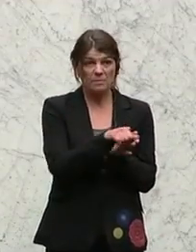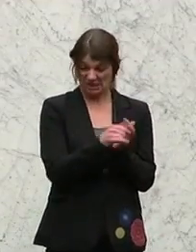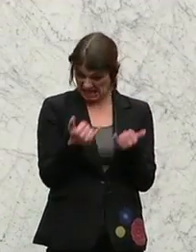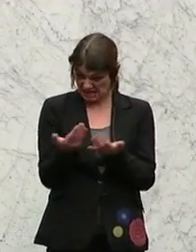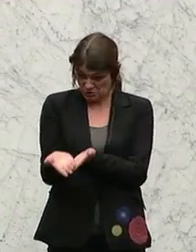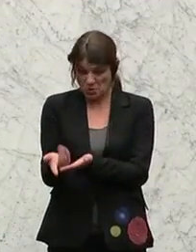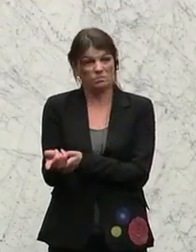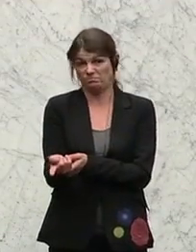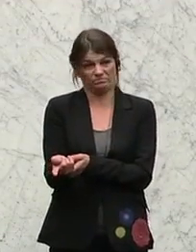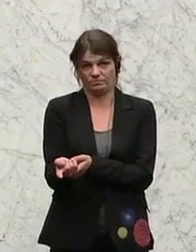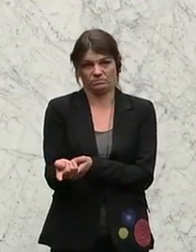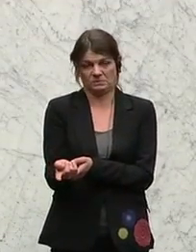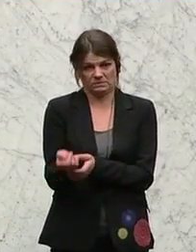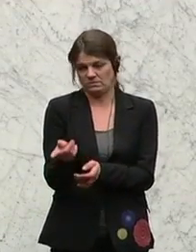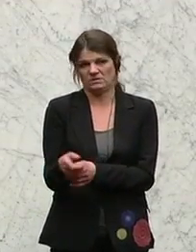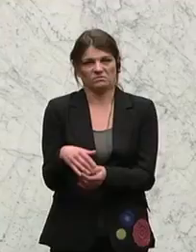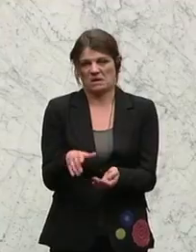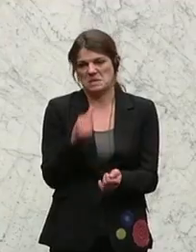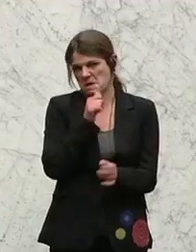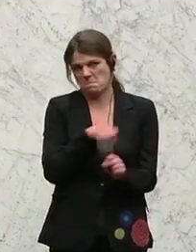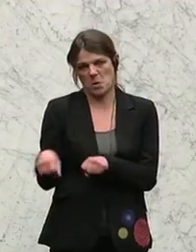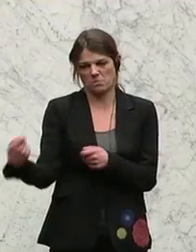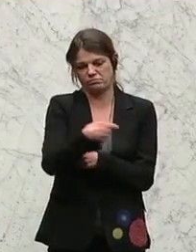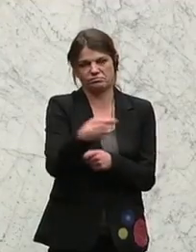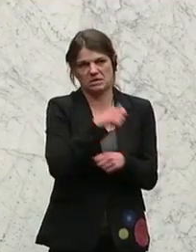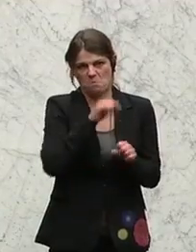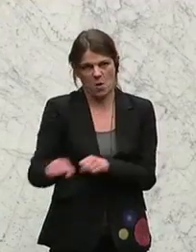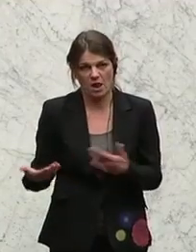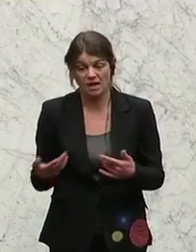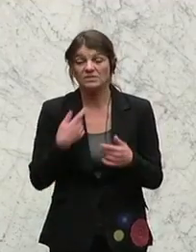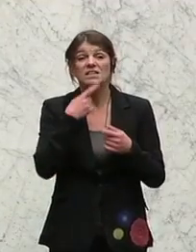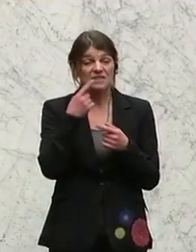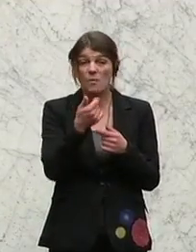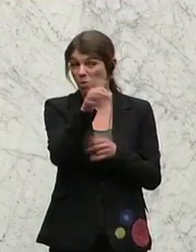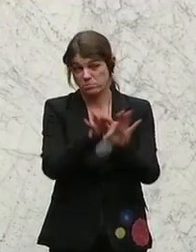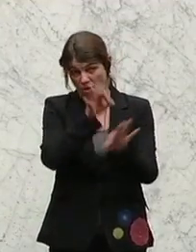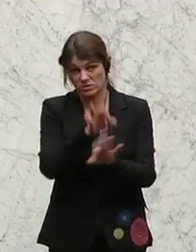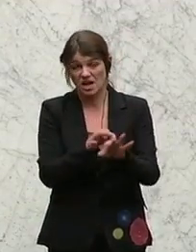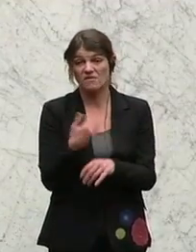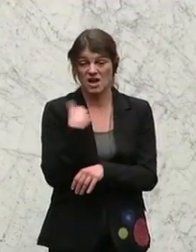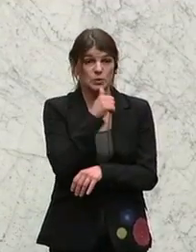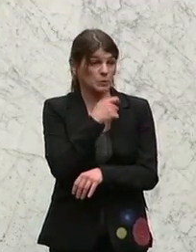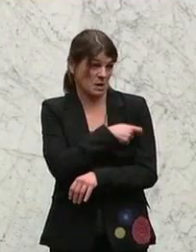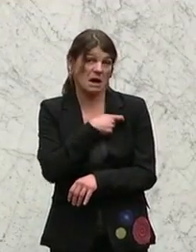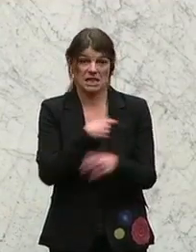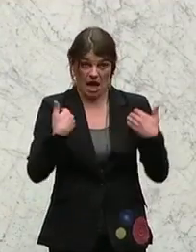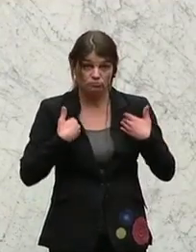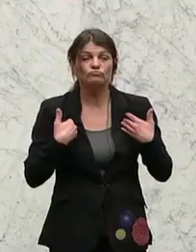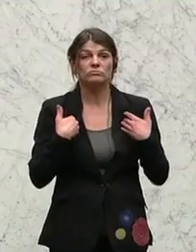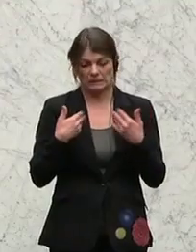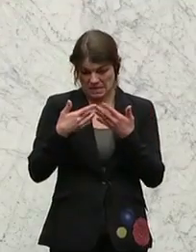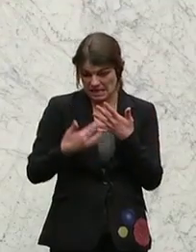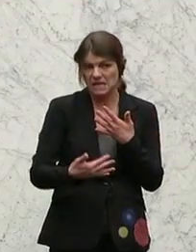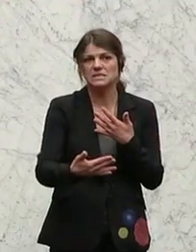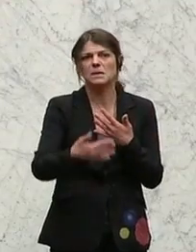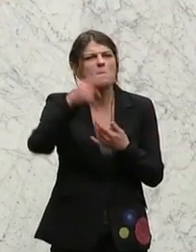ist, wird das nicht möglich sein. Und wir können Ihnen versichern, als Grüne Fraktion, wir werden in den